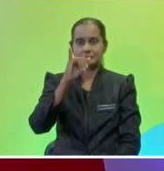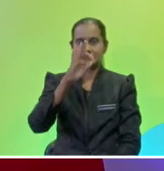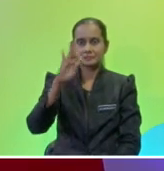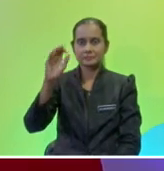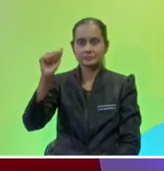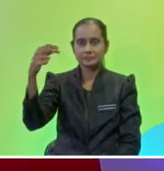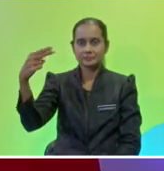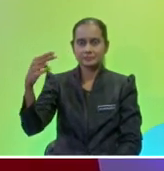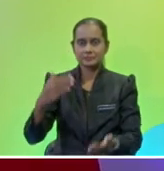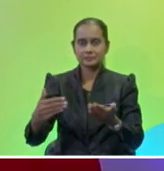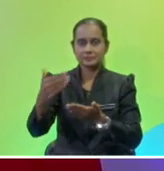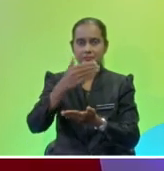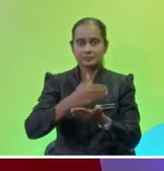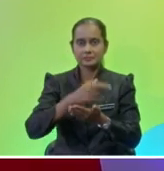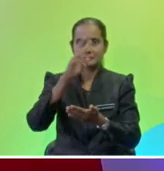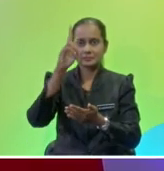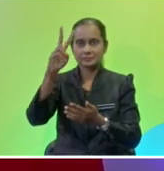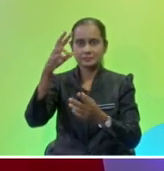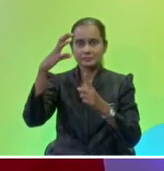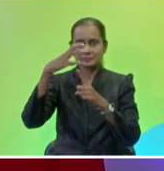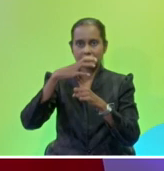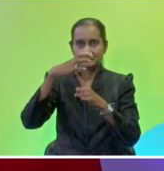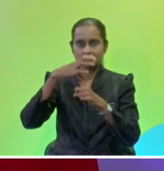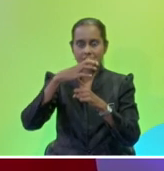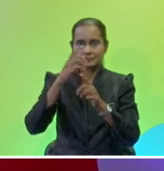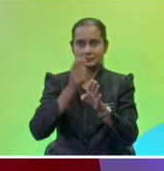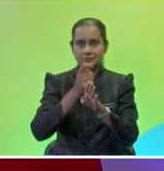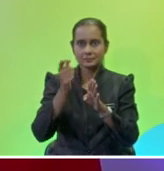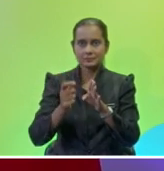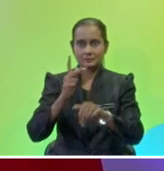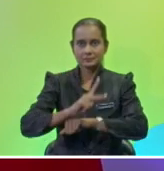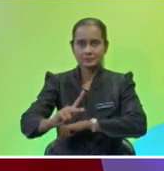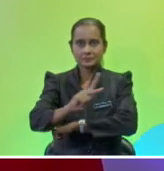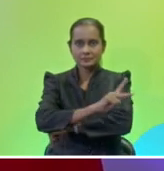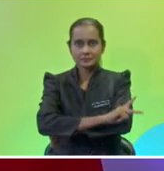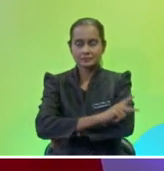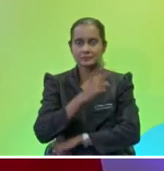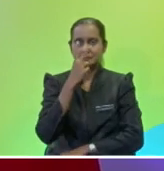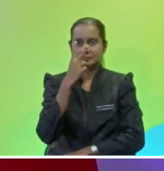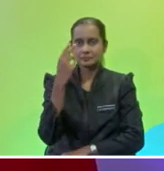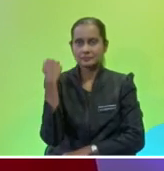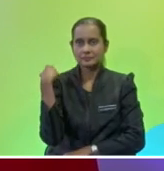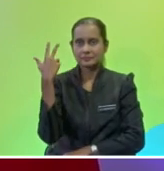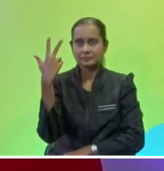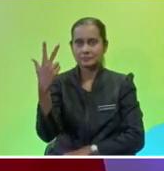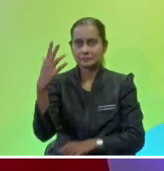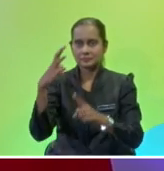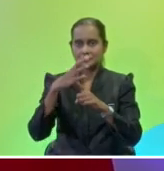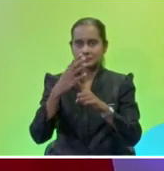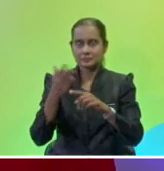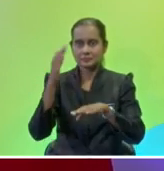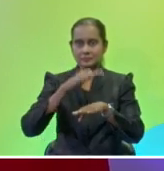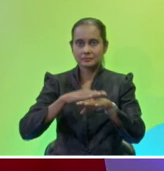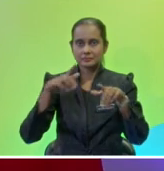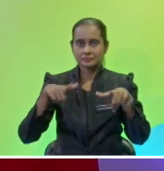dua kaki cendawan di tepi kebun Ivan nampak ada tiga kaki cendawan di atas kayu Berapa